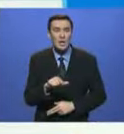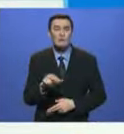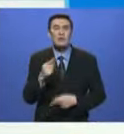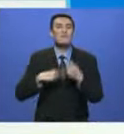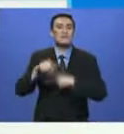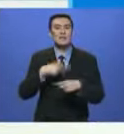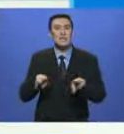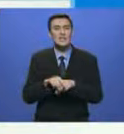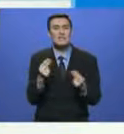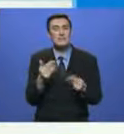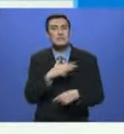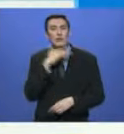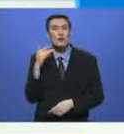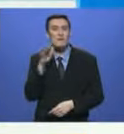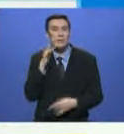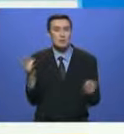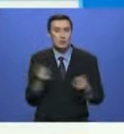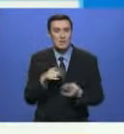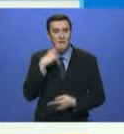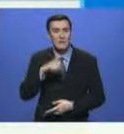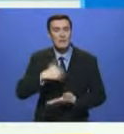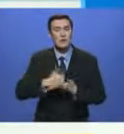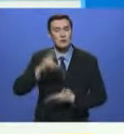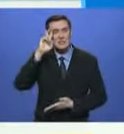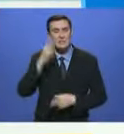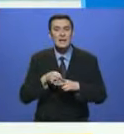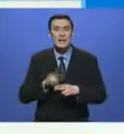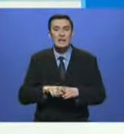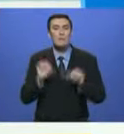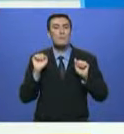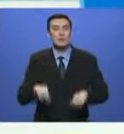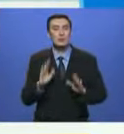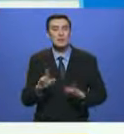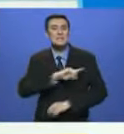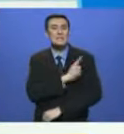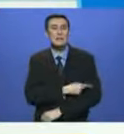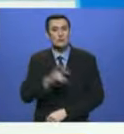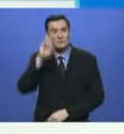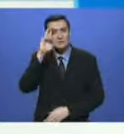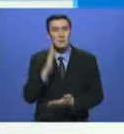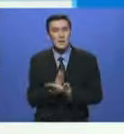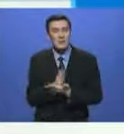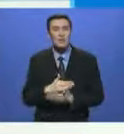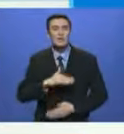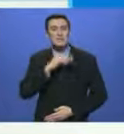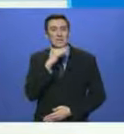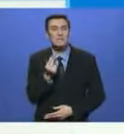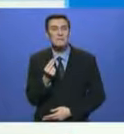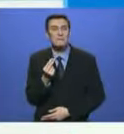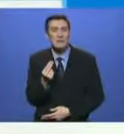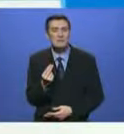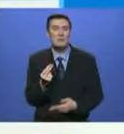возврат таких инвестиций уходят многие годы, подчеркнул президент. Это по силам лишь крепкому государству, располагающему достаточными